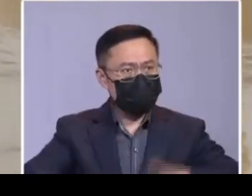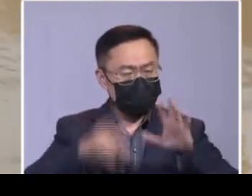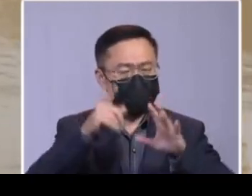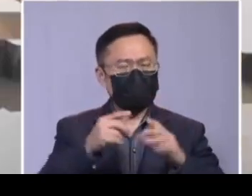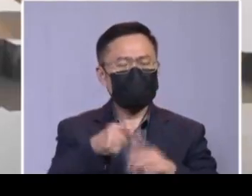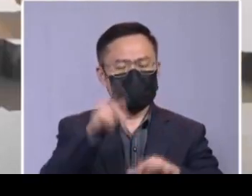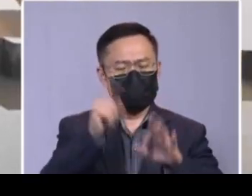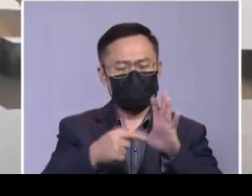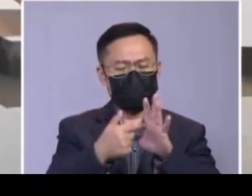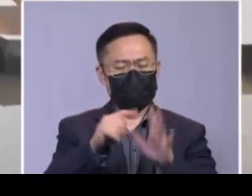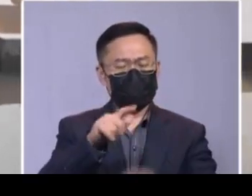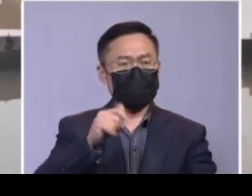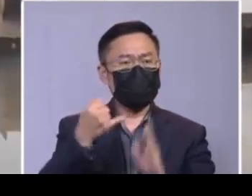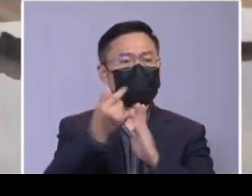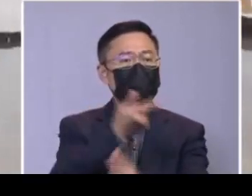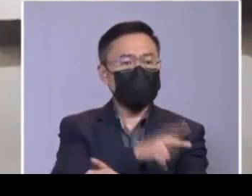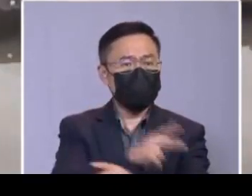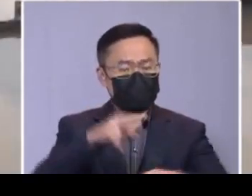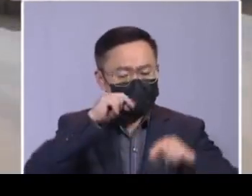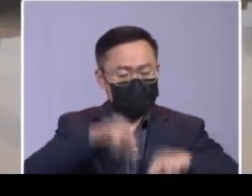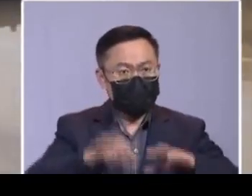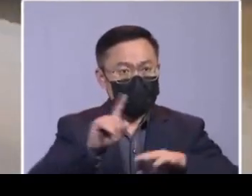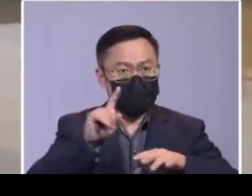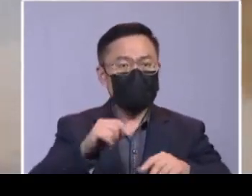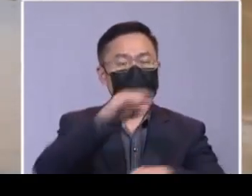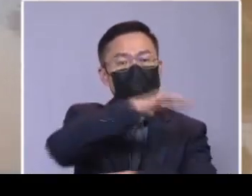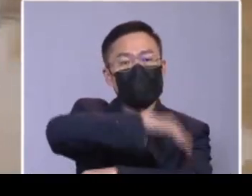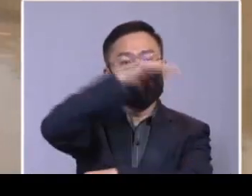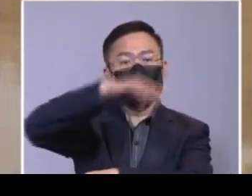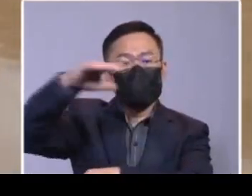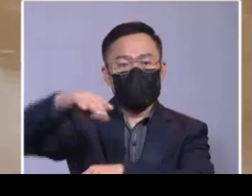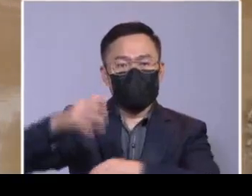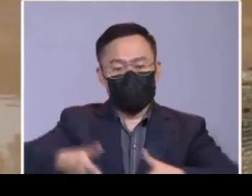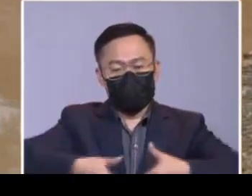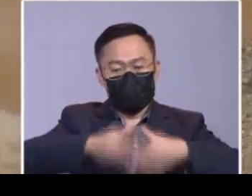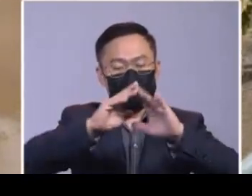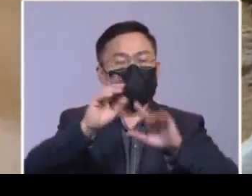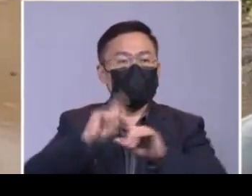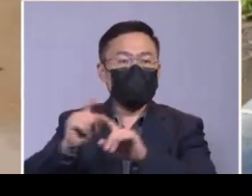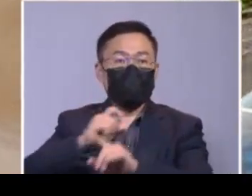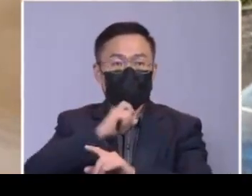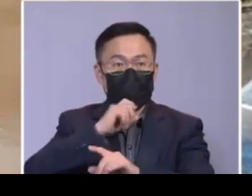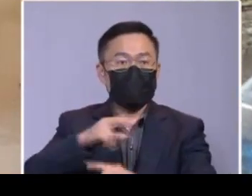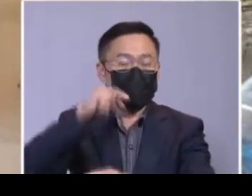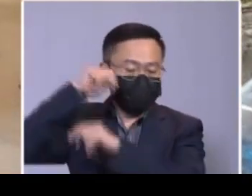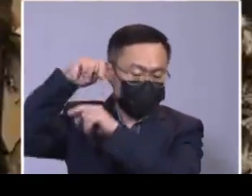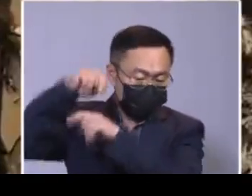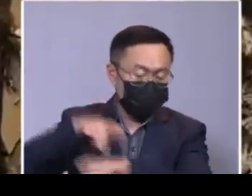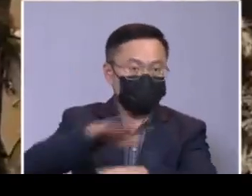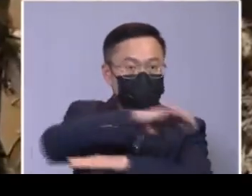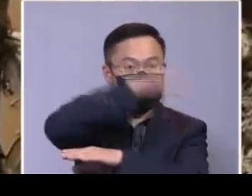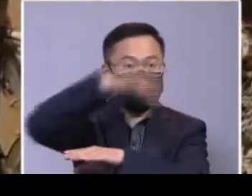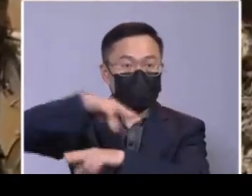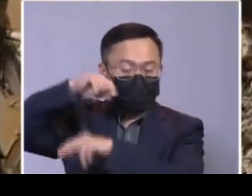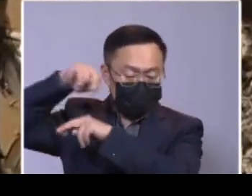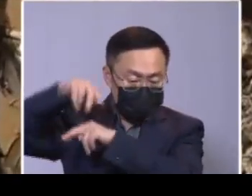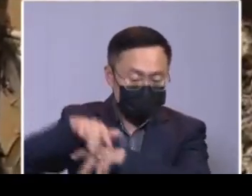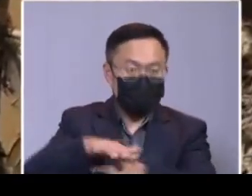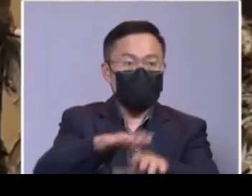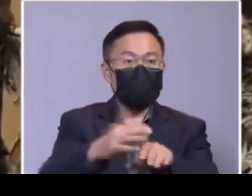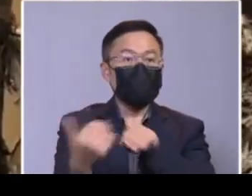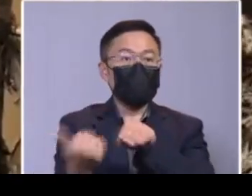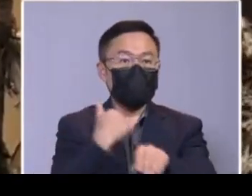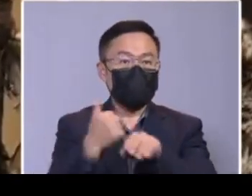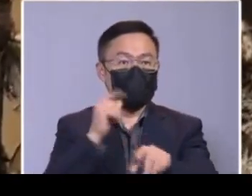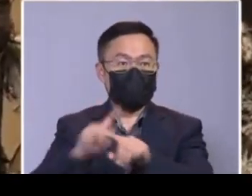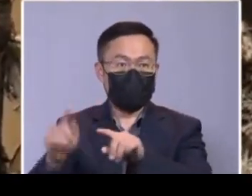ป่าตองบ่อยครั้งเพราะมีการก่อสร้างบนเขาป่าตองด้วยน้ำมันถูกบังคับให้ไหลลงมาบนถนนในขณะ